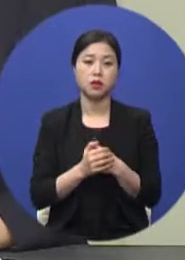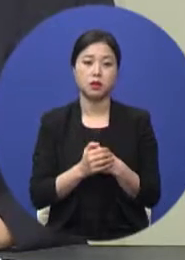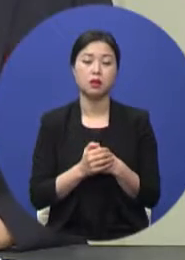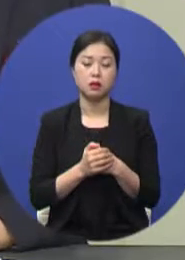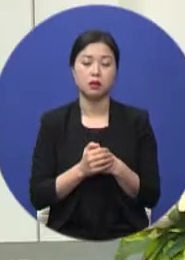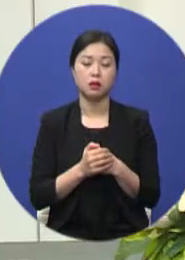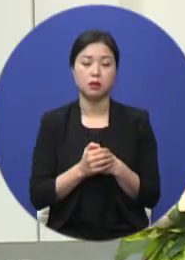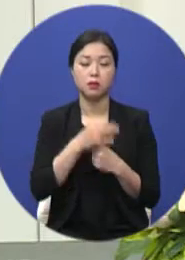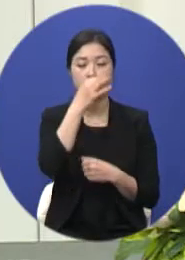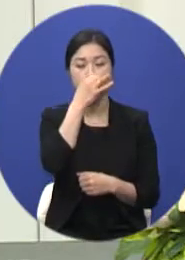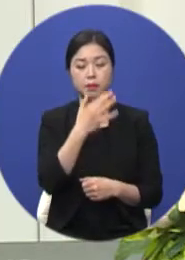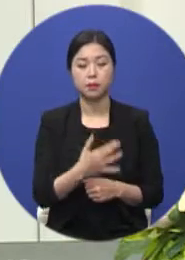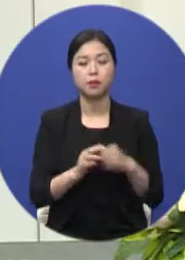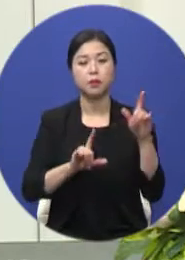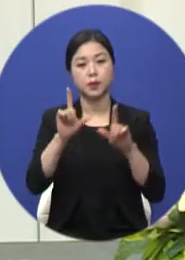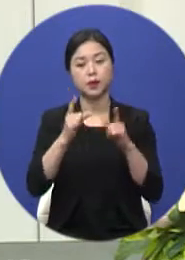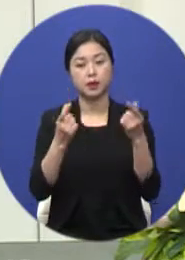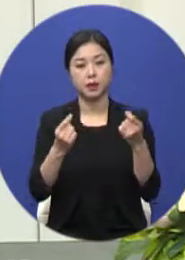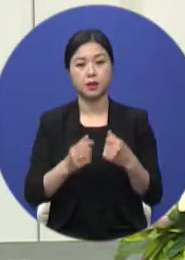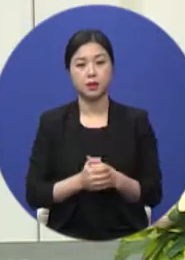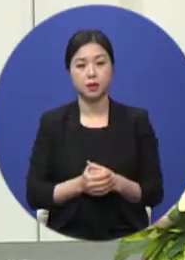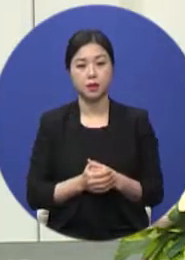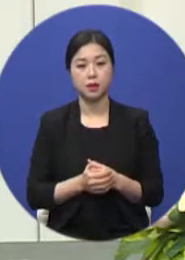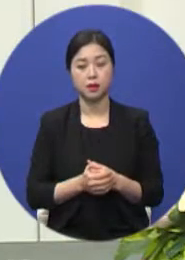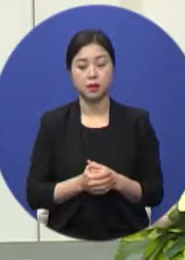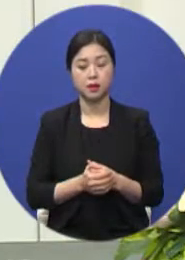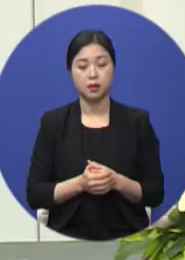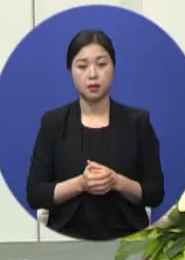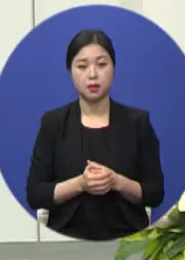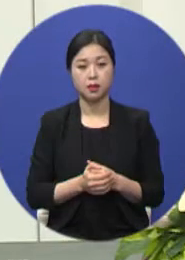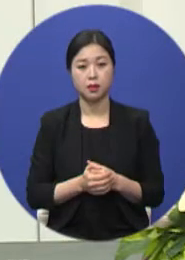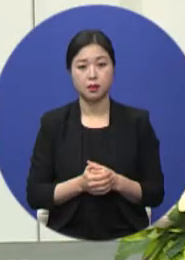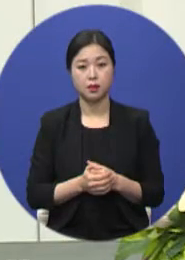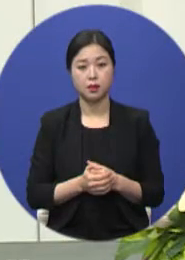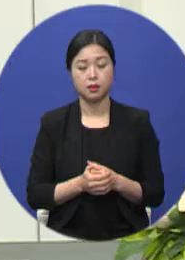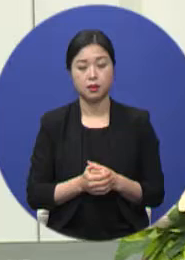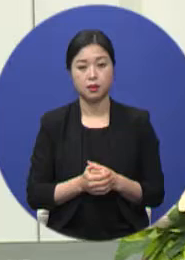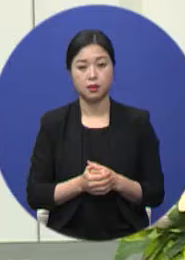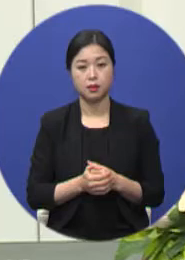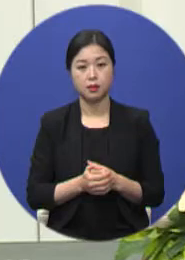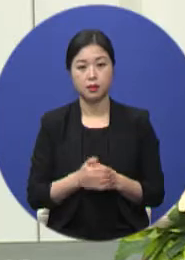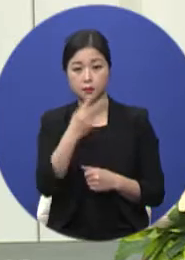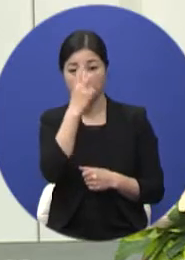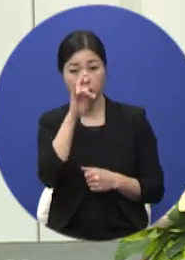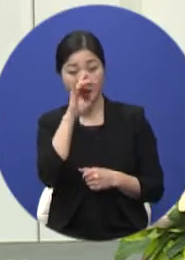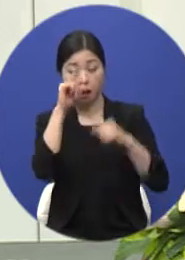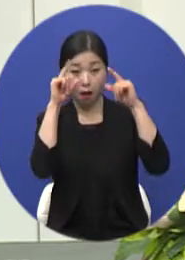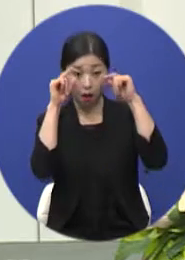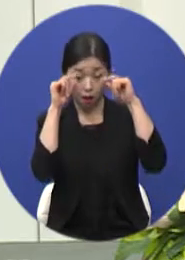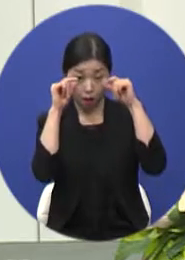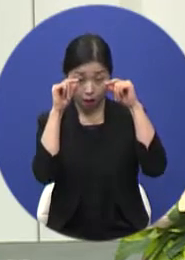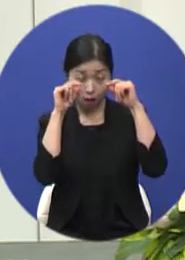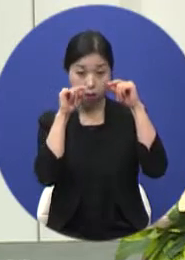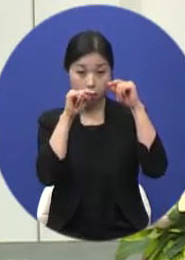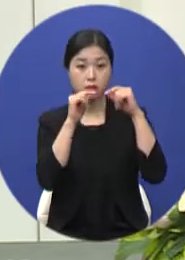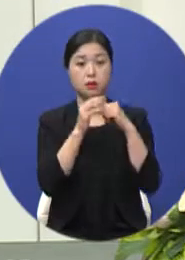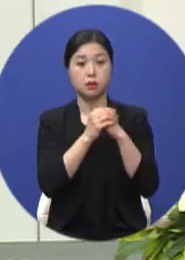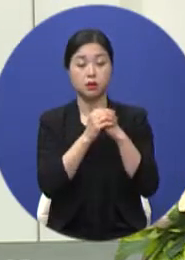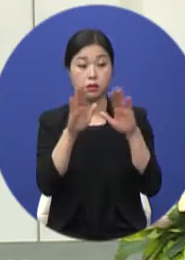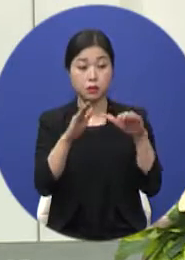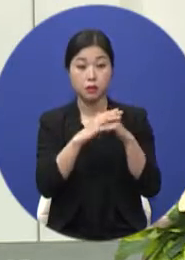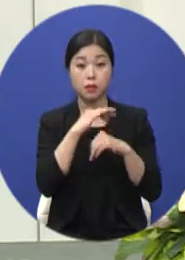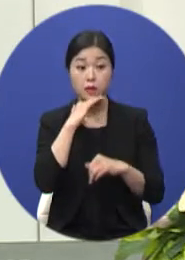이제 불면증 중에서도 이제 주무시다 새벽 저기 아직 그래도 젊은 그 축에